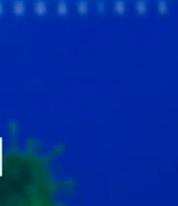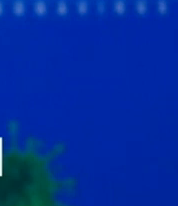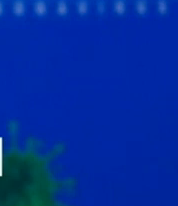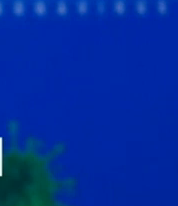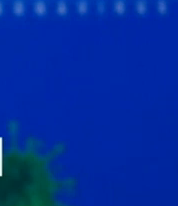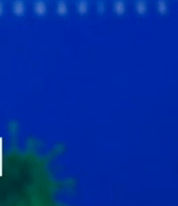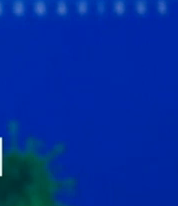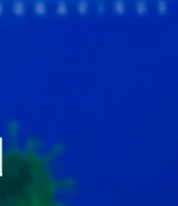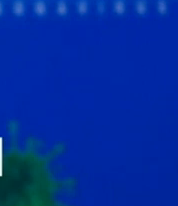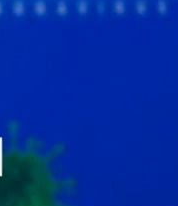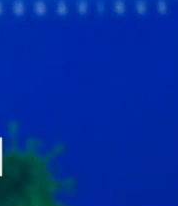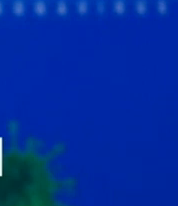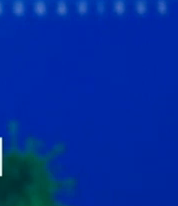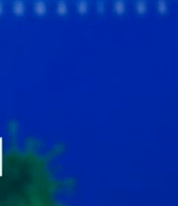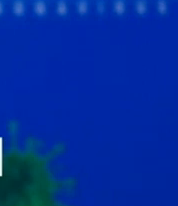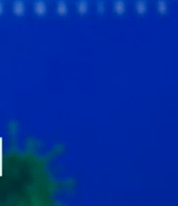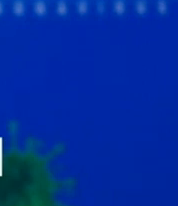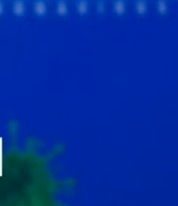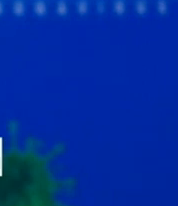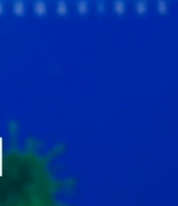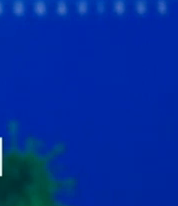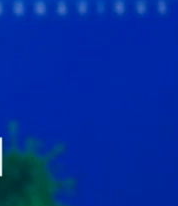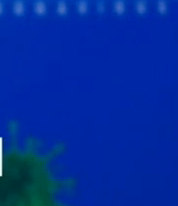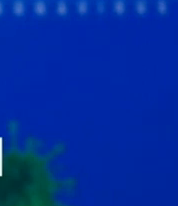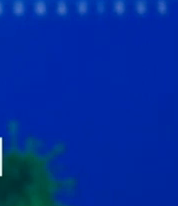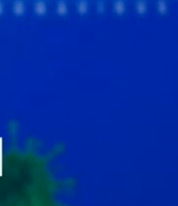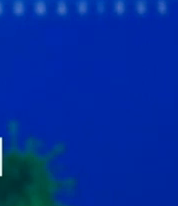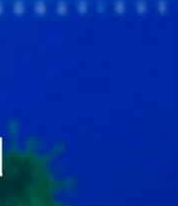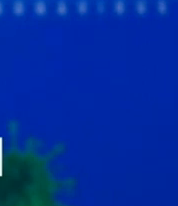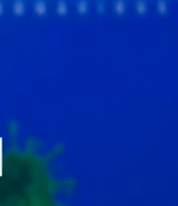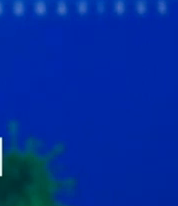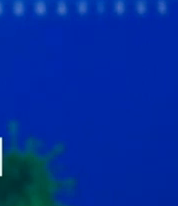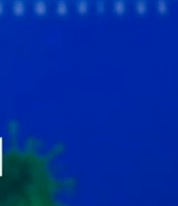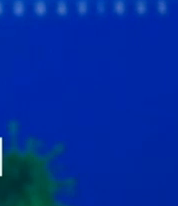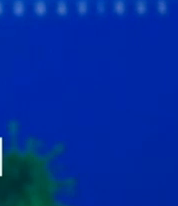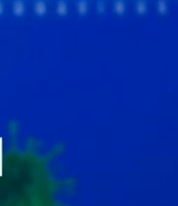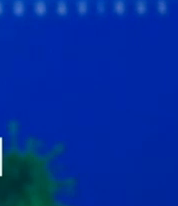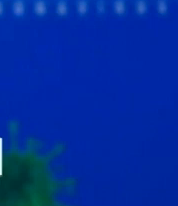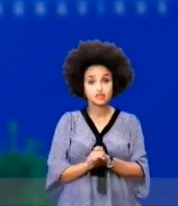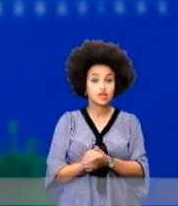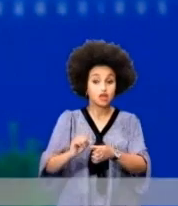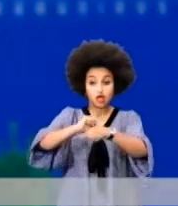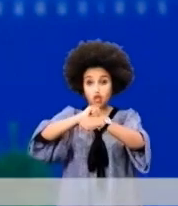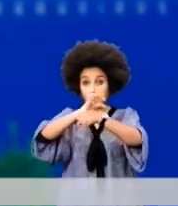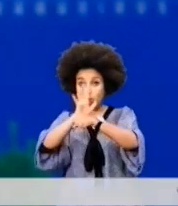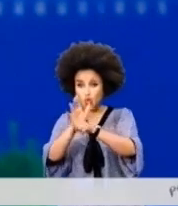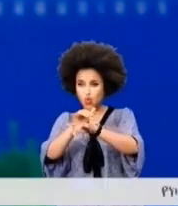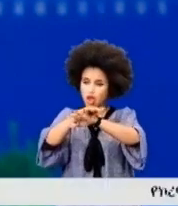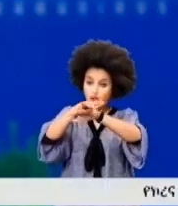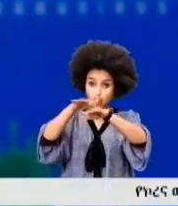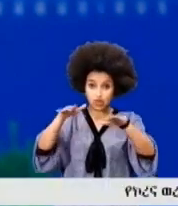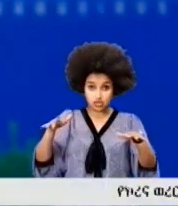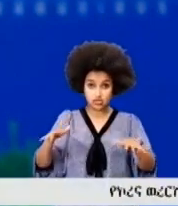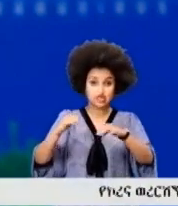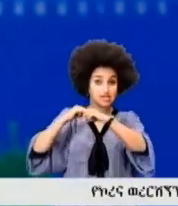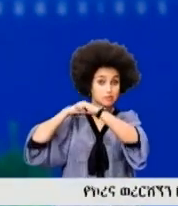እና በኢትዮጵያ የህግ ባለሙያ አካል ጉዳተኞች ማህበር ውስጥ የቦርድ ሰብሳቢ ነኝ። የኮሮና